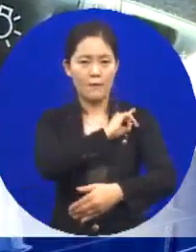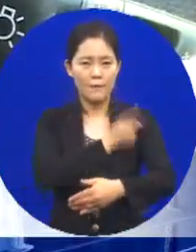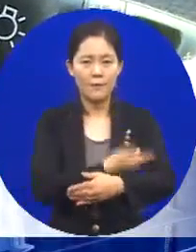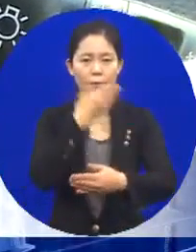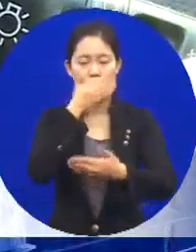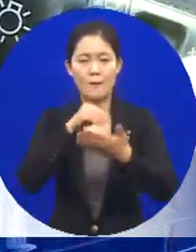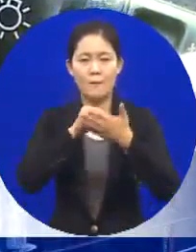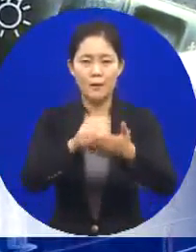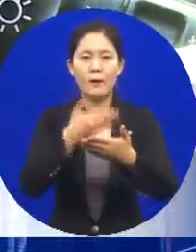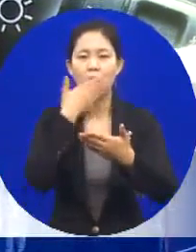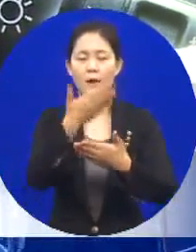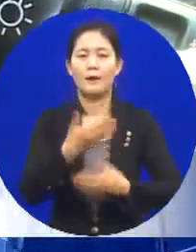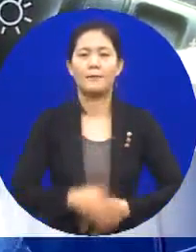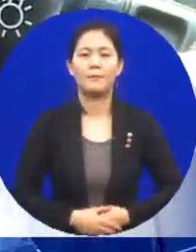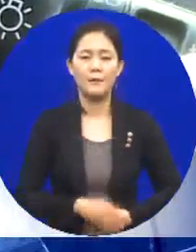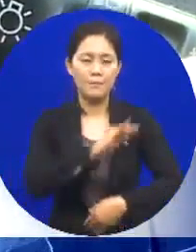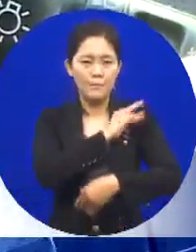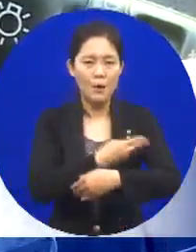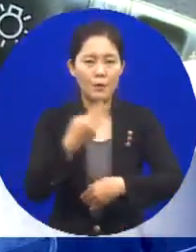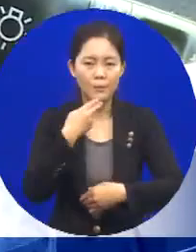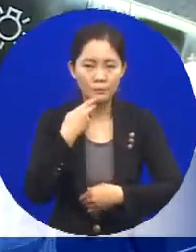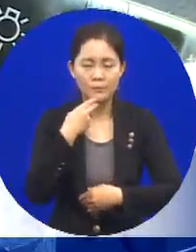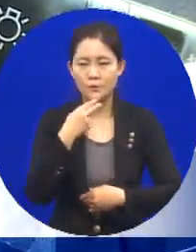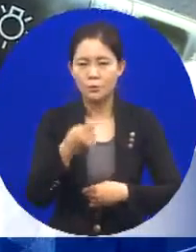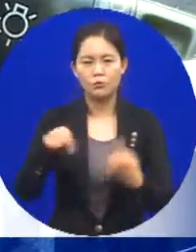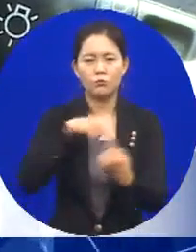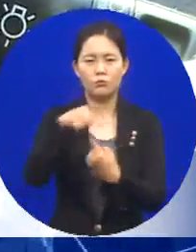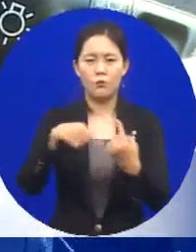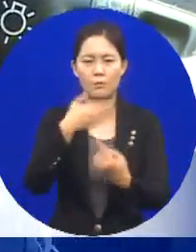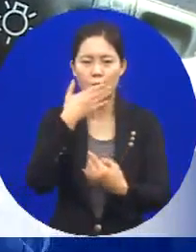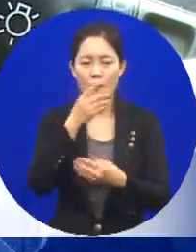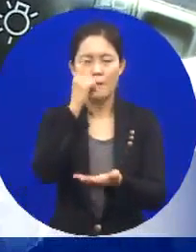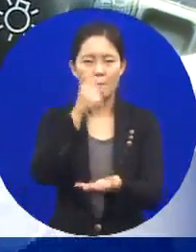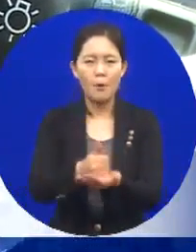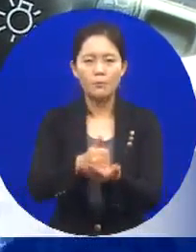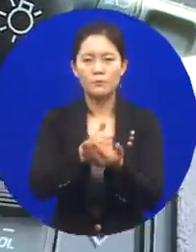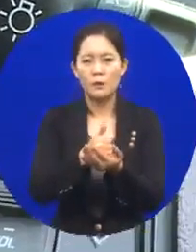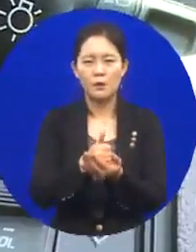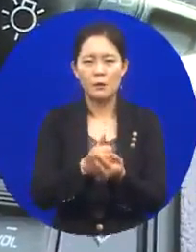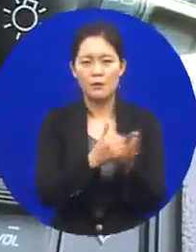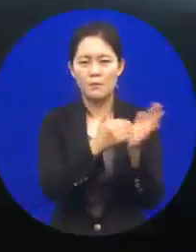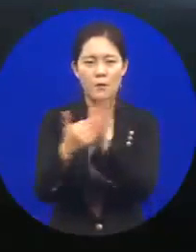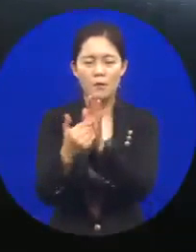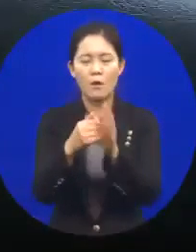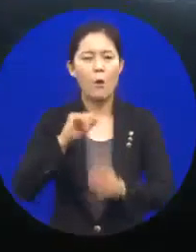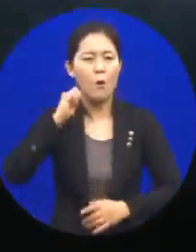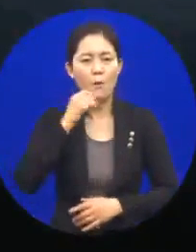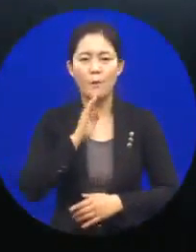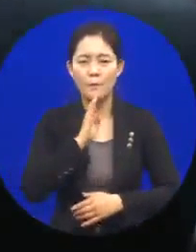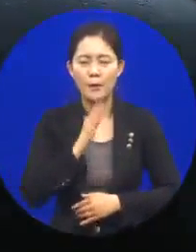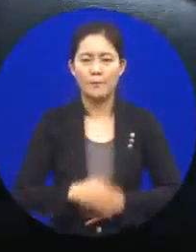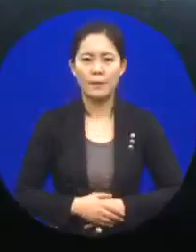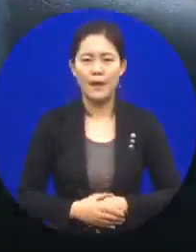개인 택시만 가입할 수 있습니다. 면허 없이 택시 자격증만으로도 운행할 수 있어 범죄에 취약하다는 민간 콜택시